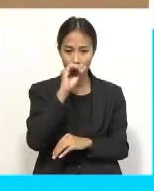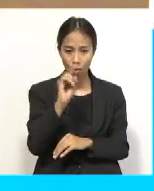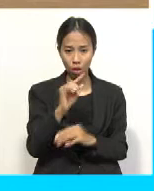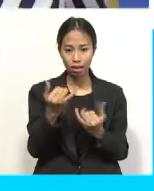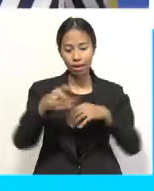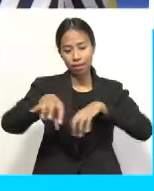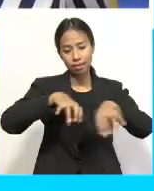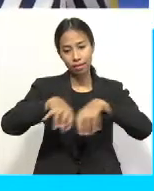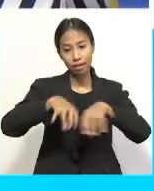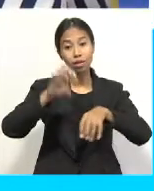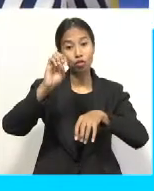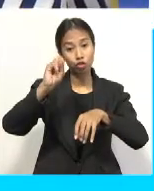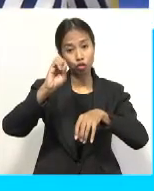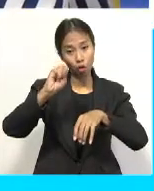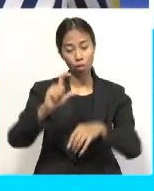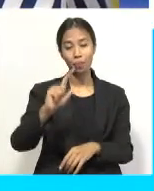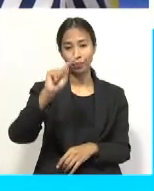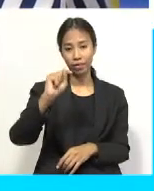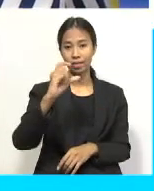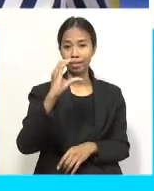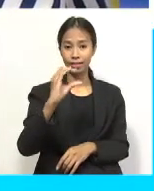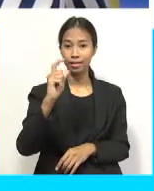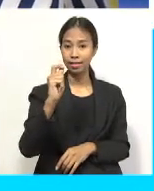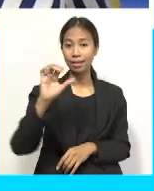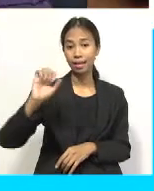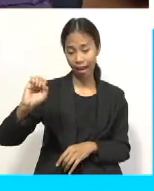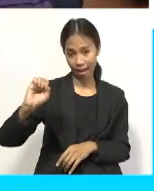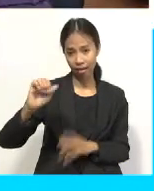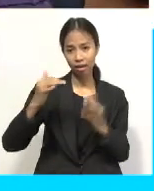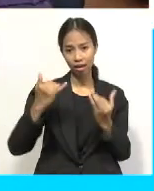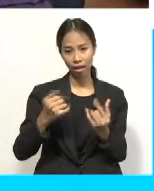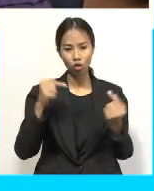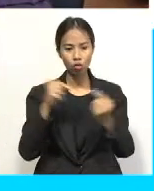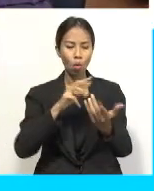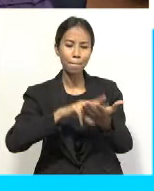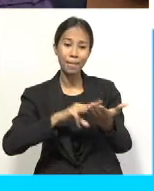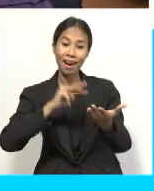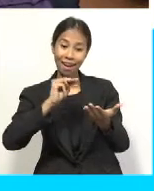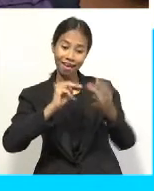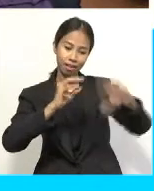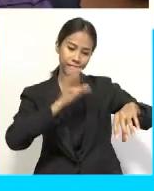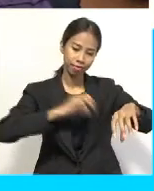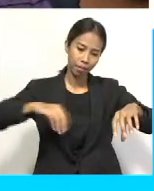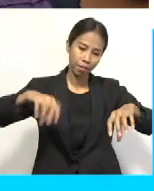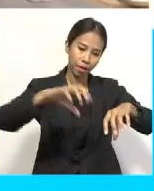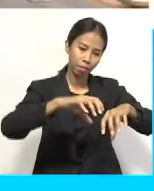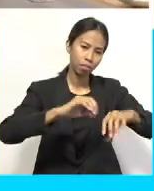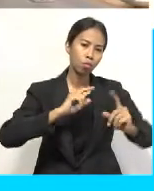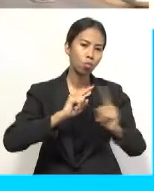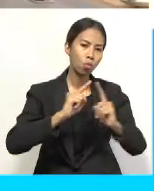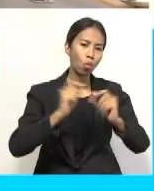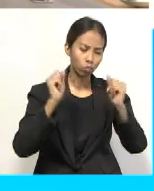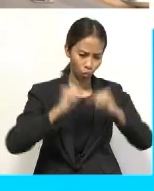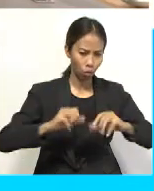ครับว่ามันเป็นแนวทางที่เป็นฉันทามติของแต่ละมหาวิทยาลัยที่เกี่ยวข้องนะครับในการรวบรวมกันแ